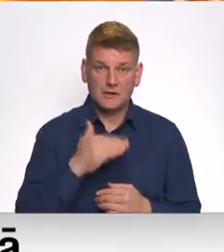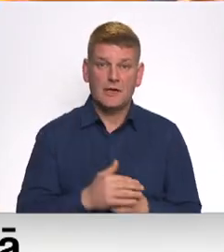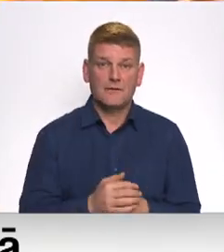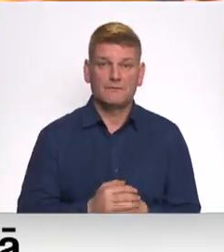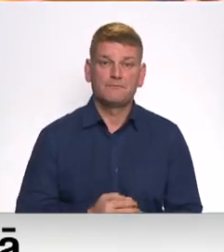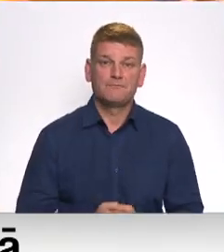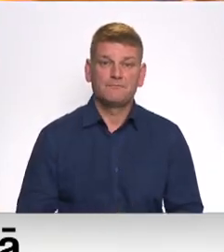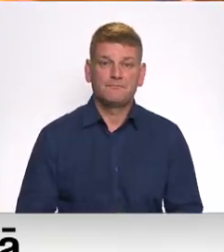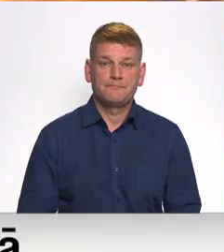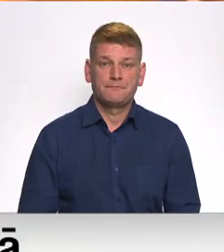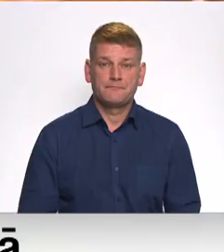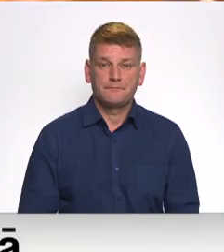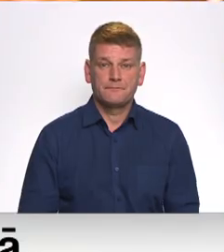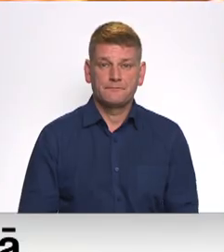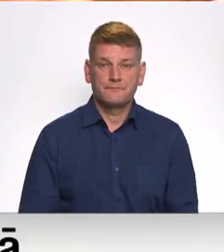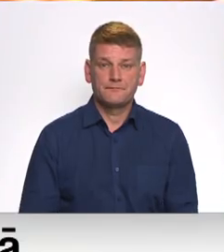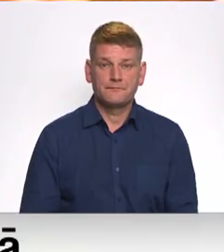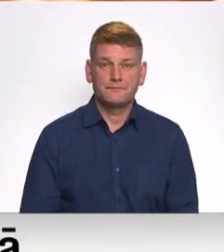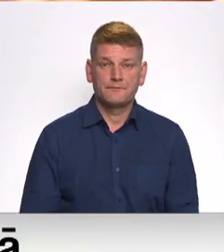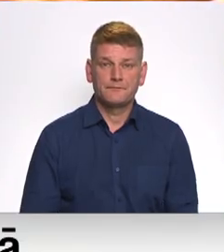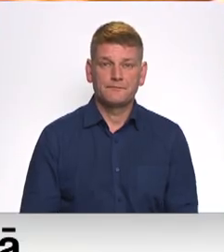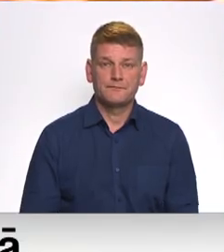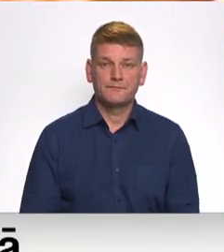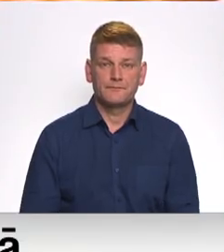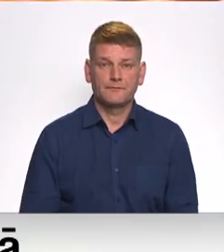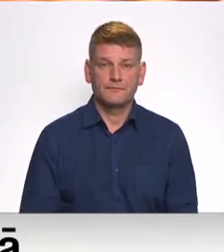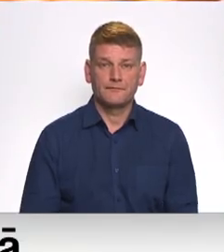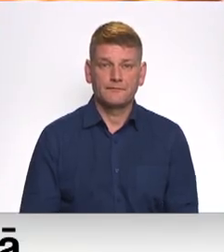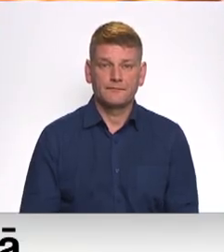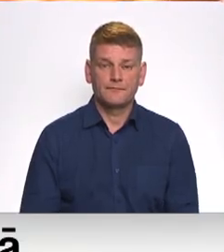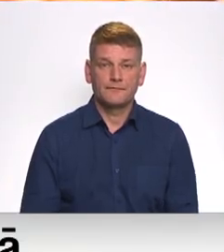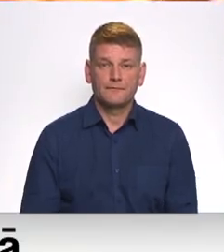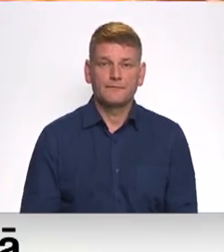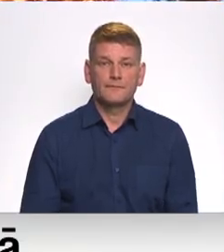Beatrise Jakobsone, Osmas Prukte, Kozule, Andrejs Mažāns, Latgales reģionālā televīzija.